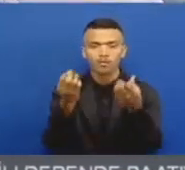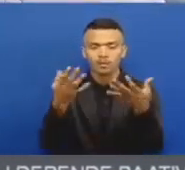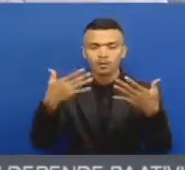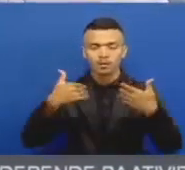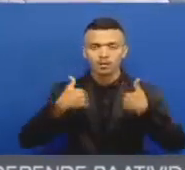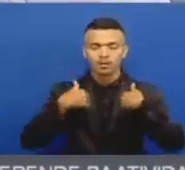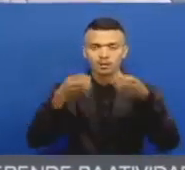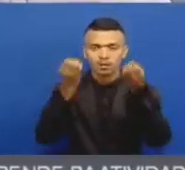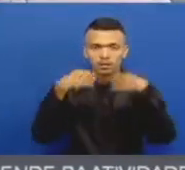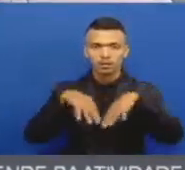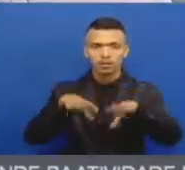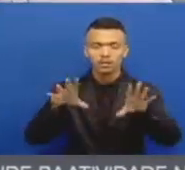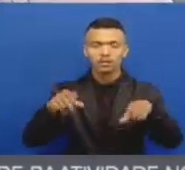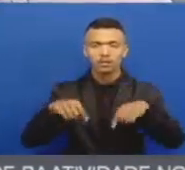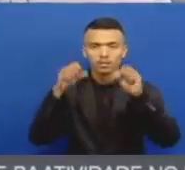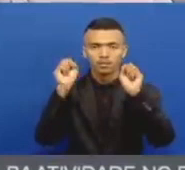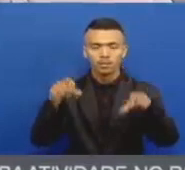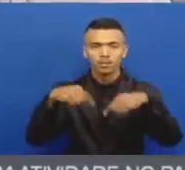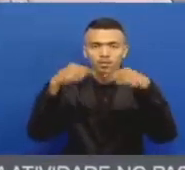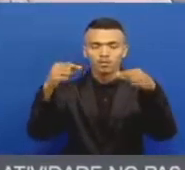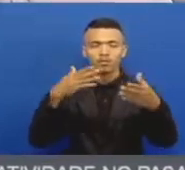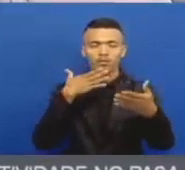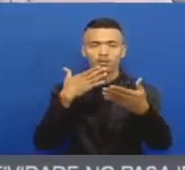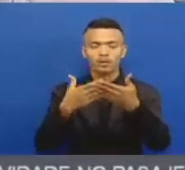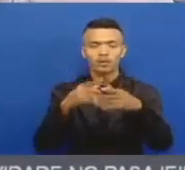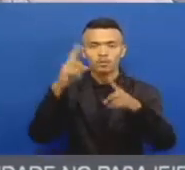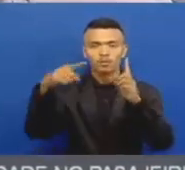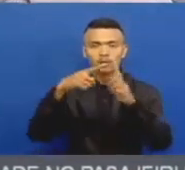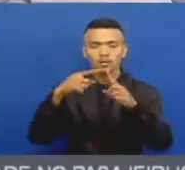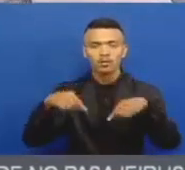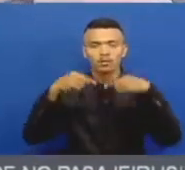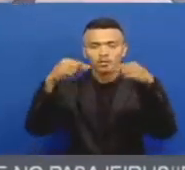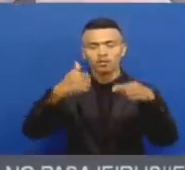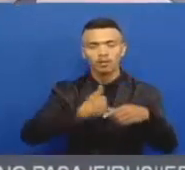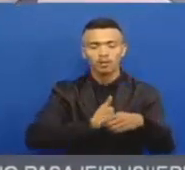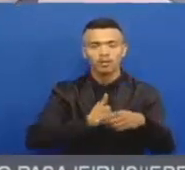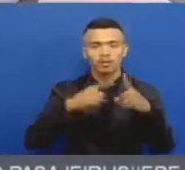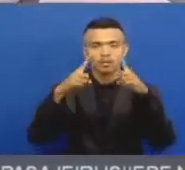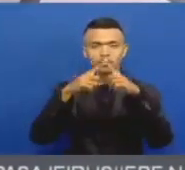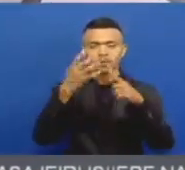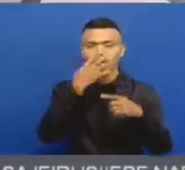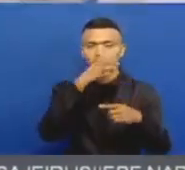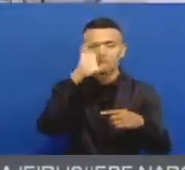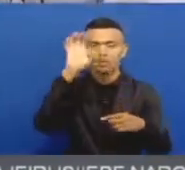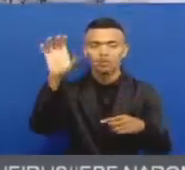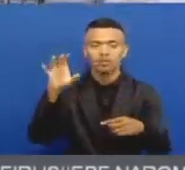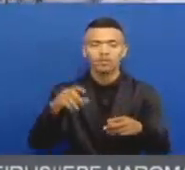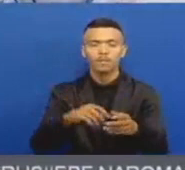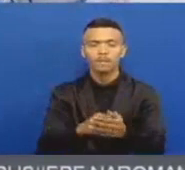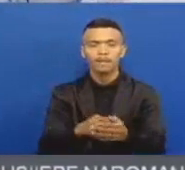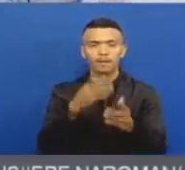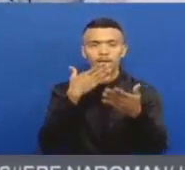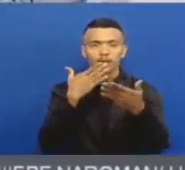ibu. Bele for rendimento dia, banghira sakrifika an iha lorong ne manas. Maske